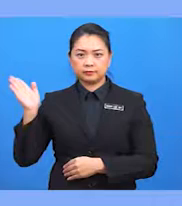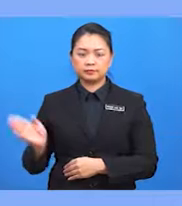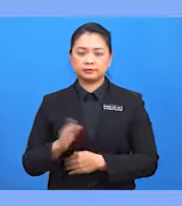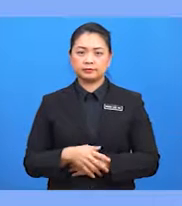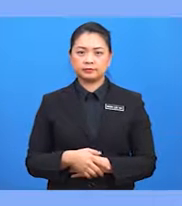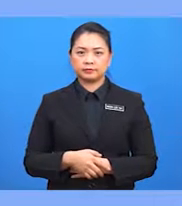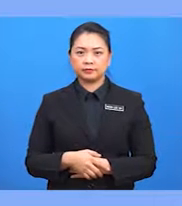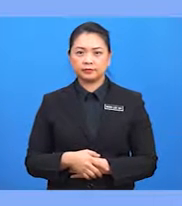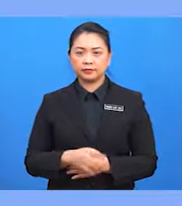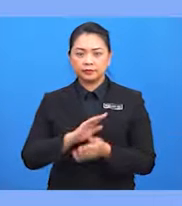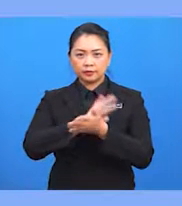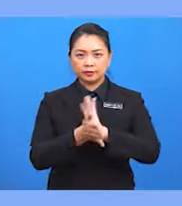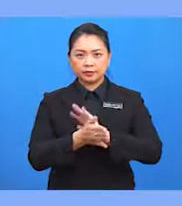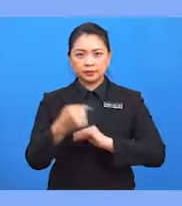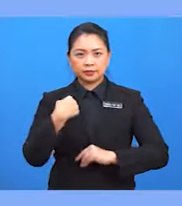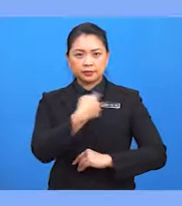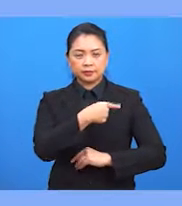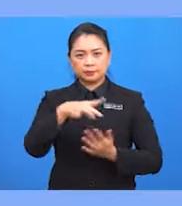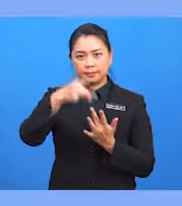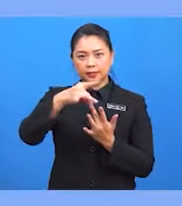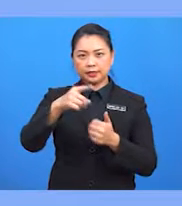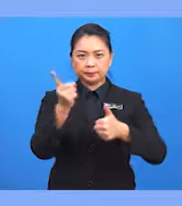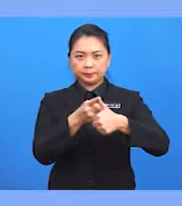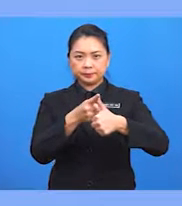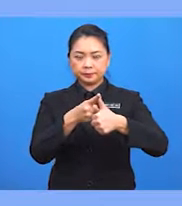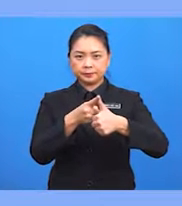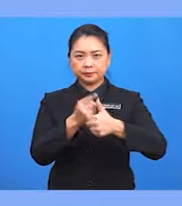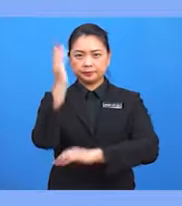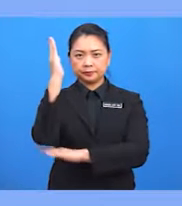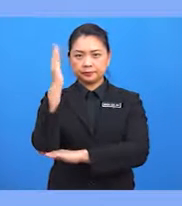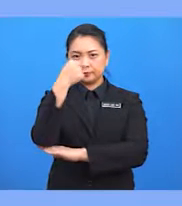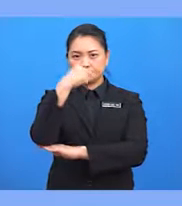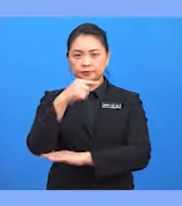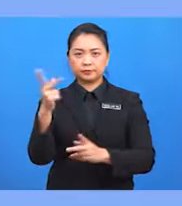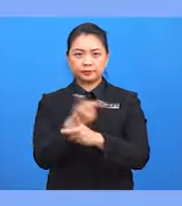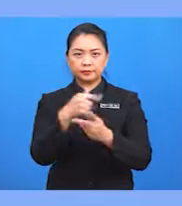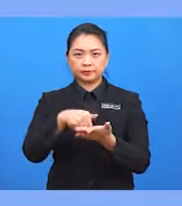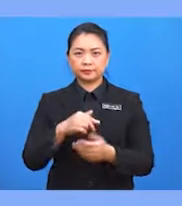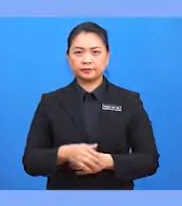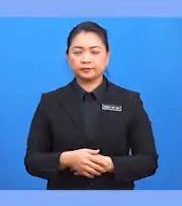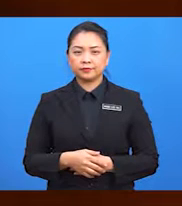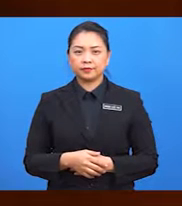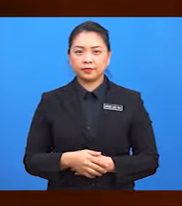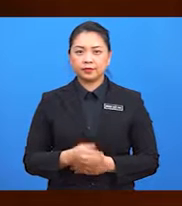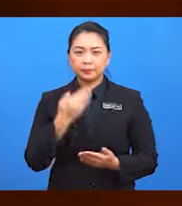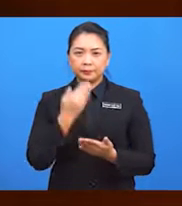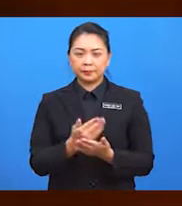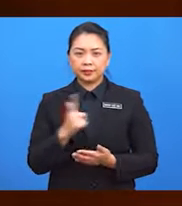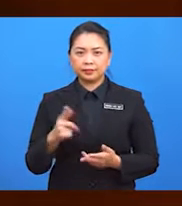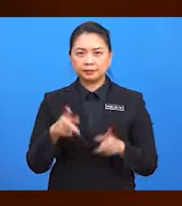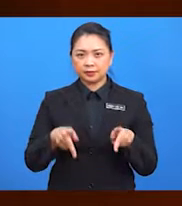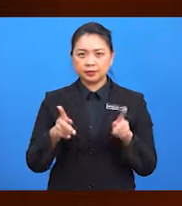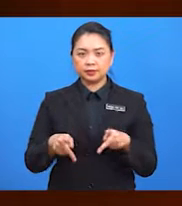1:91:1. Jadi, kita pilih yang pertama iaitu menegak untuk karya kita. Baiklah para